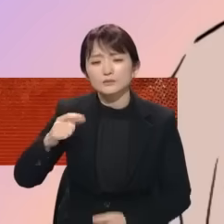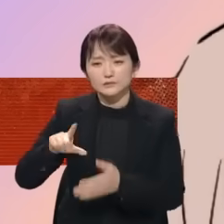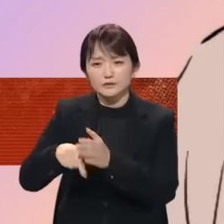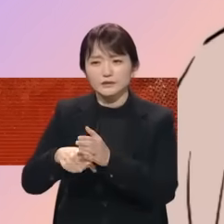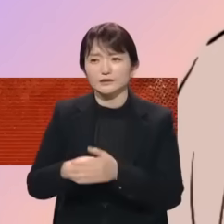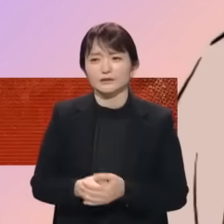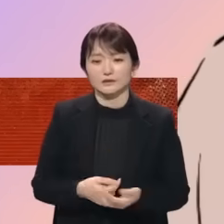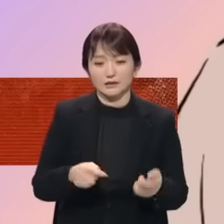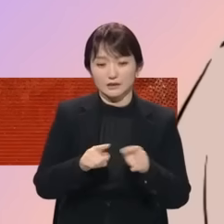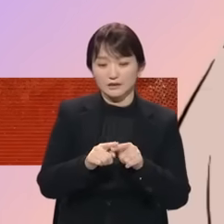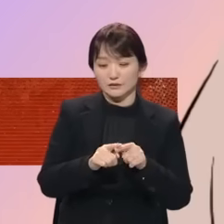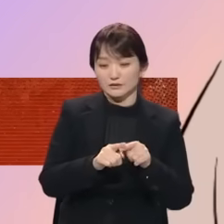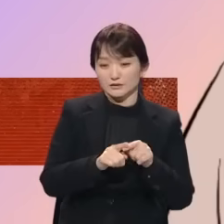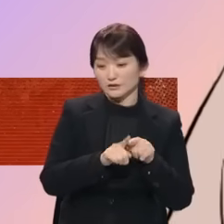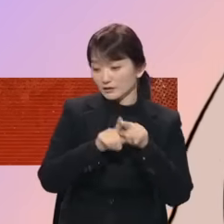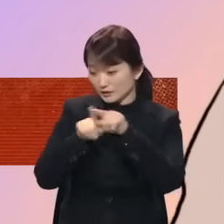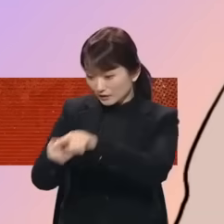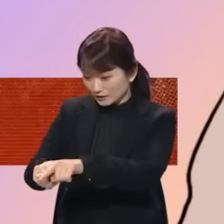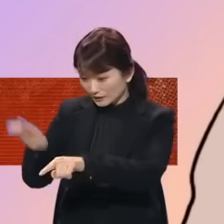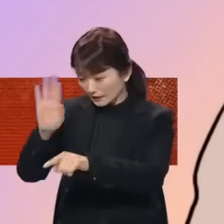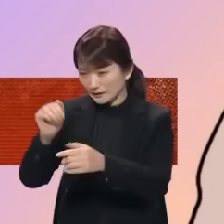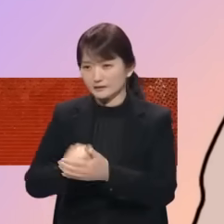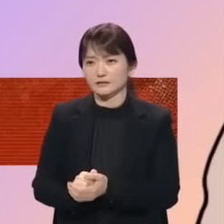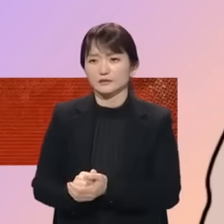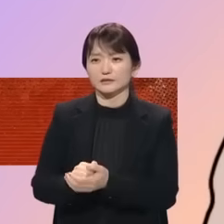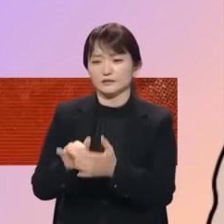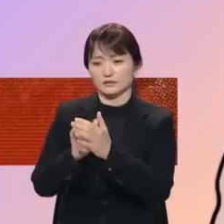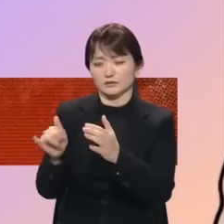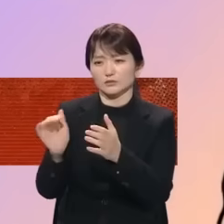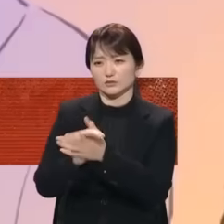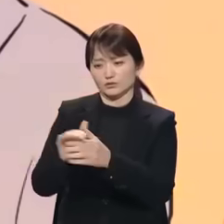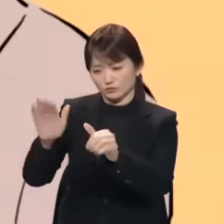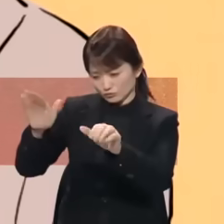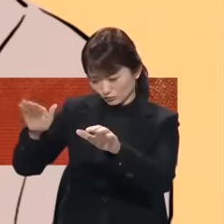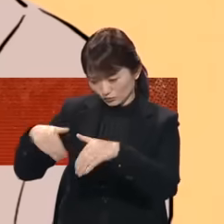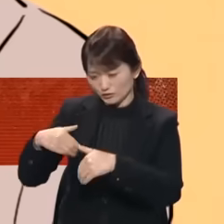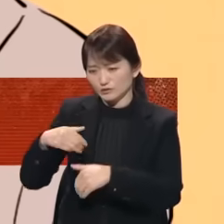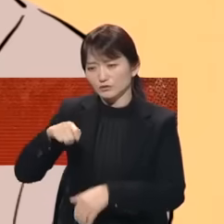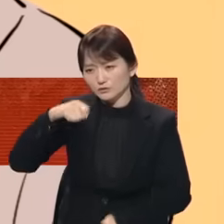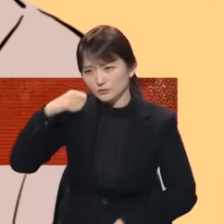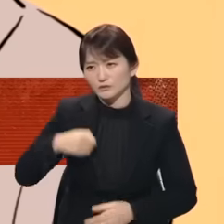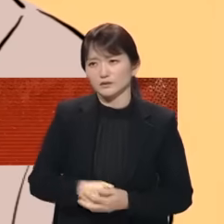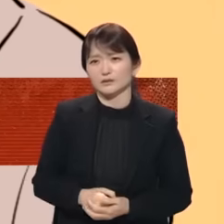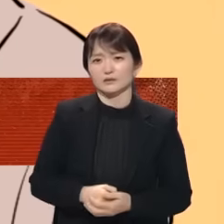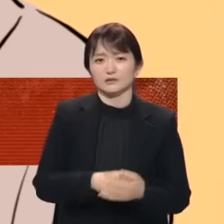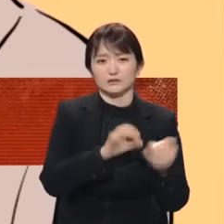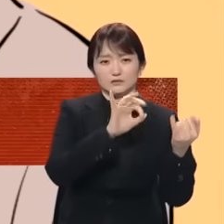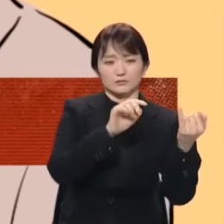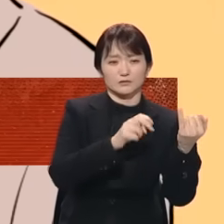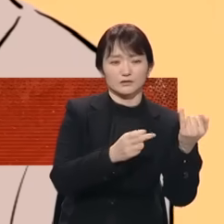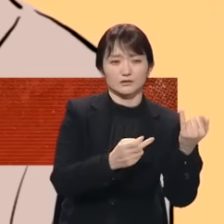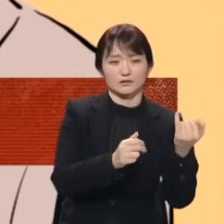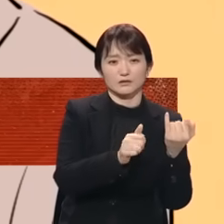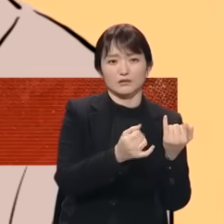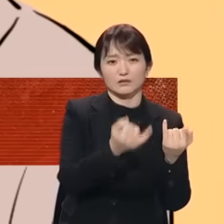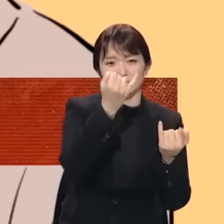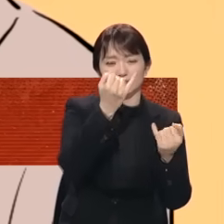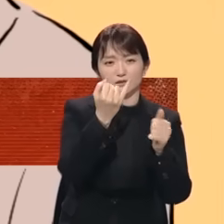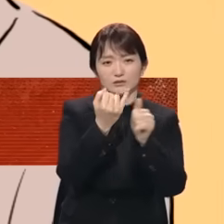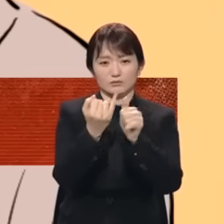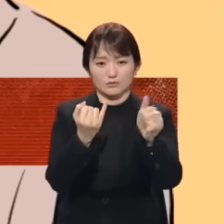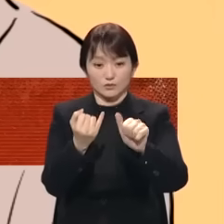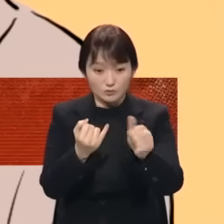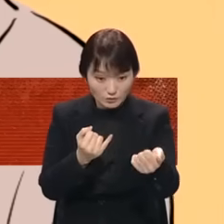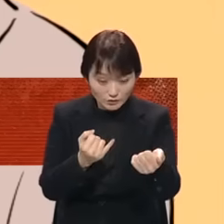친구들하고 그 가족만 불러서 따로 밥을 먹고 왔대요 어허 또이 임시의 형부가 돌아가셨을 때도 마치 남이